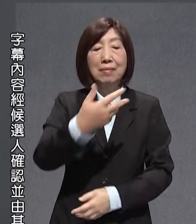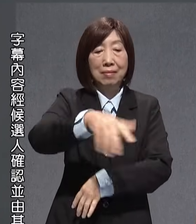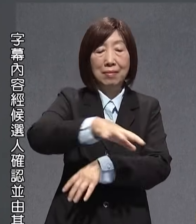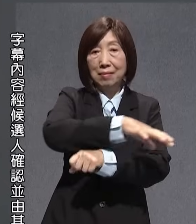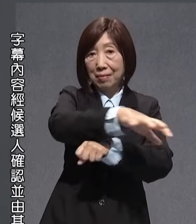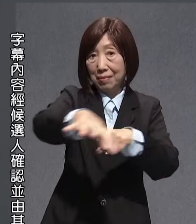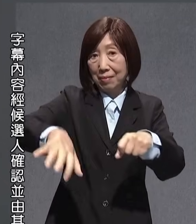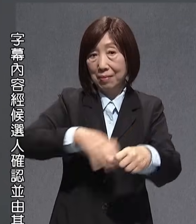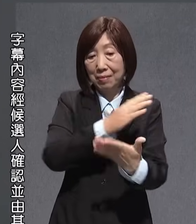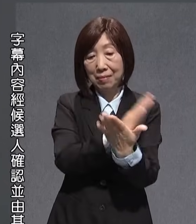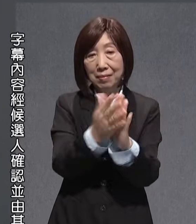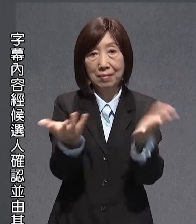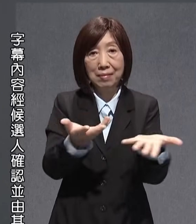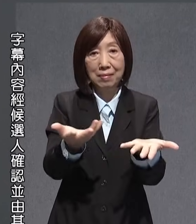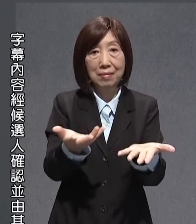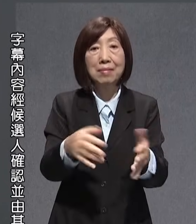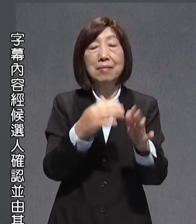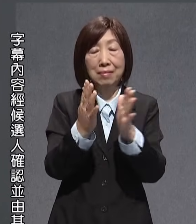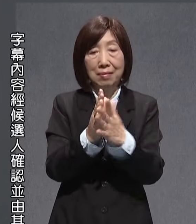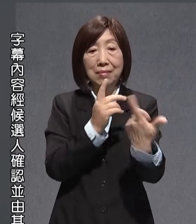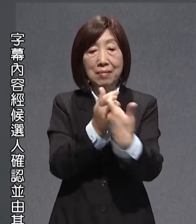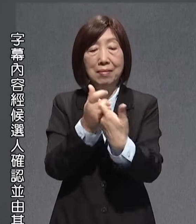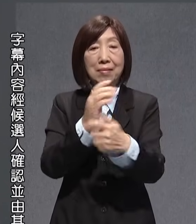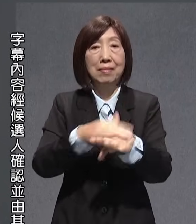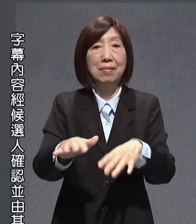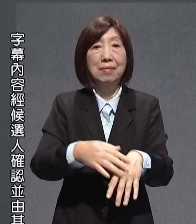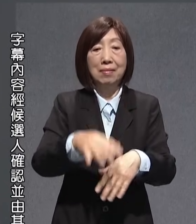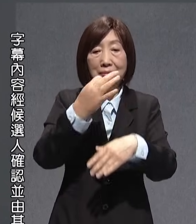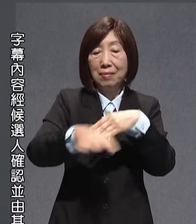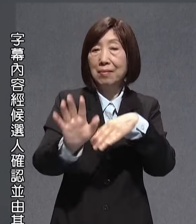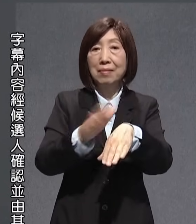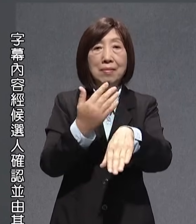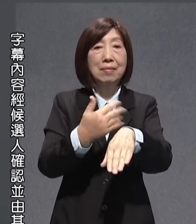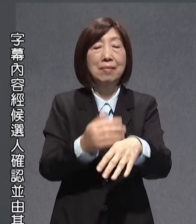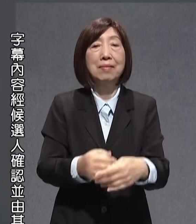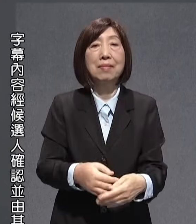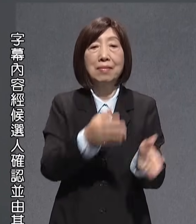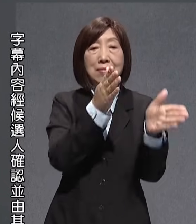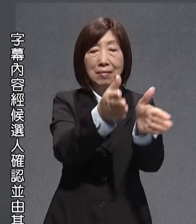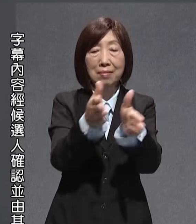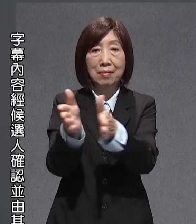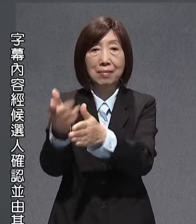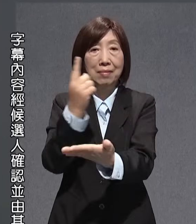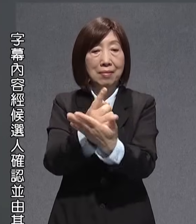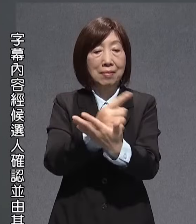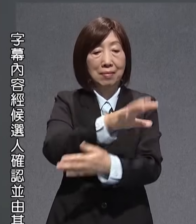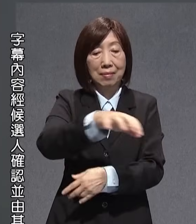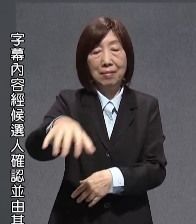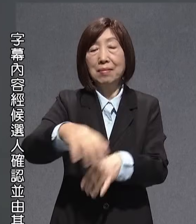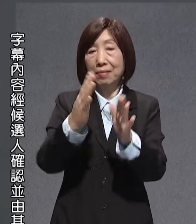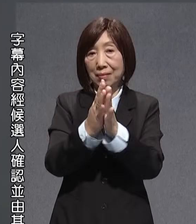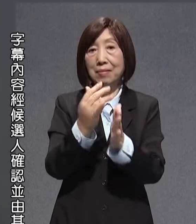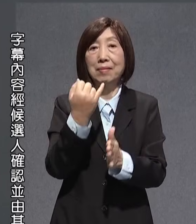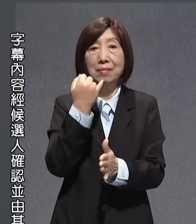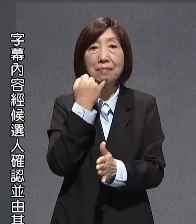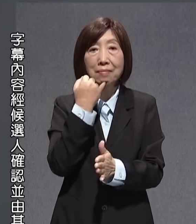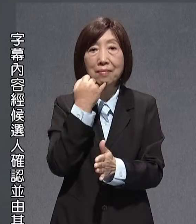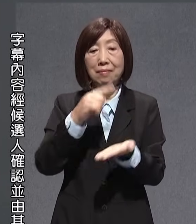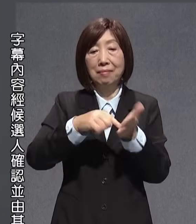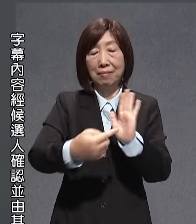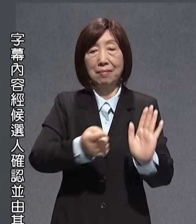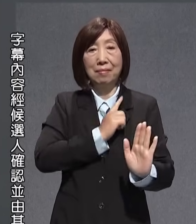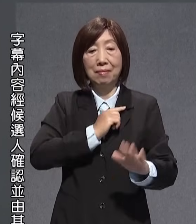境等等重大建设，不遗漏任何一个县市，也让每一个县市都能够发挥潜